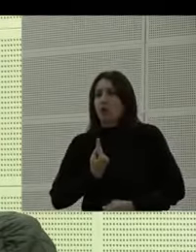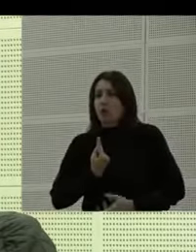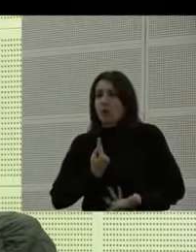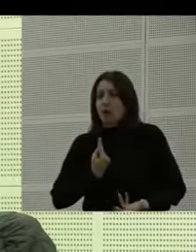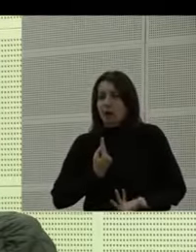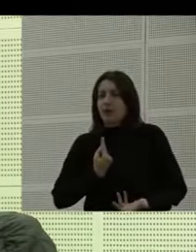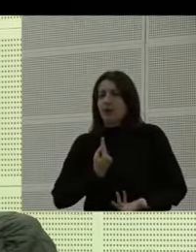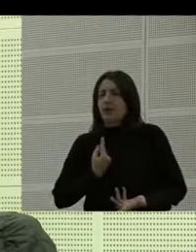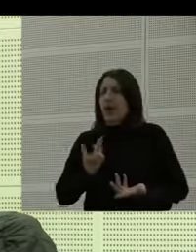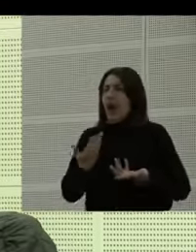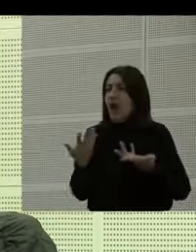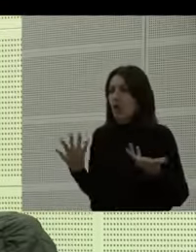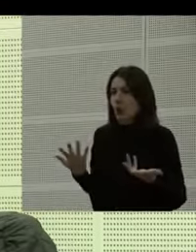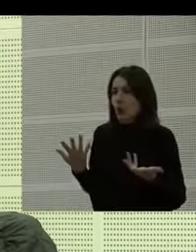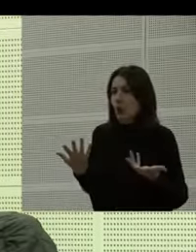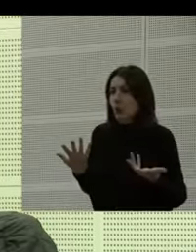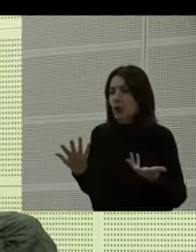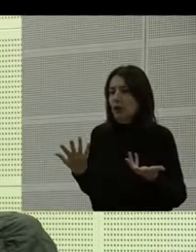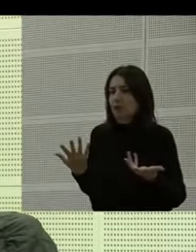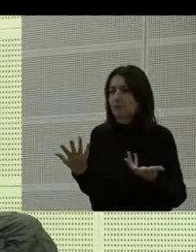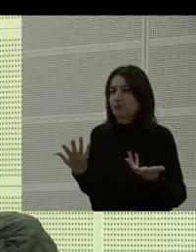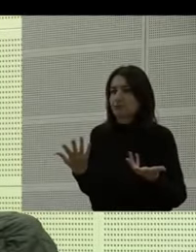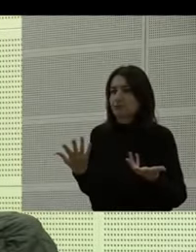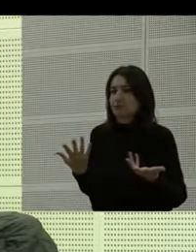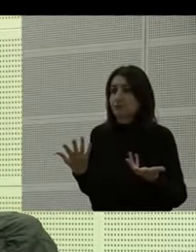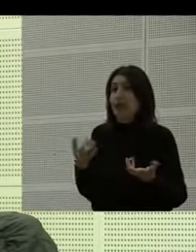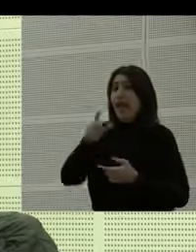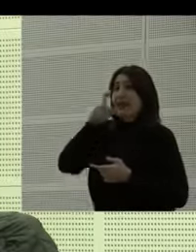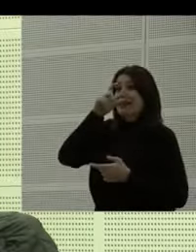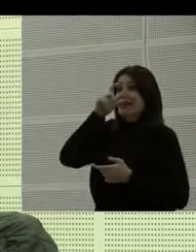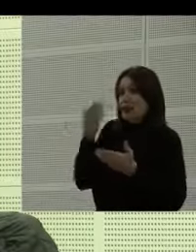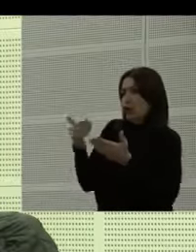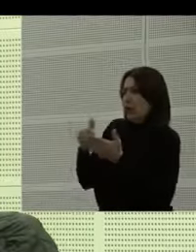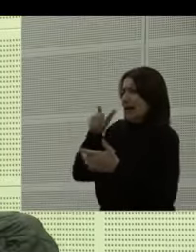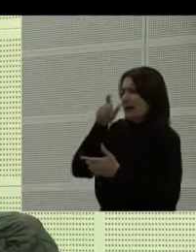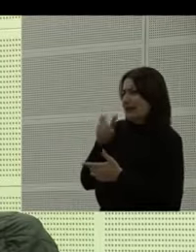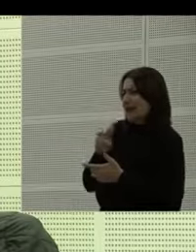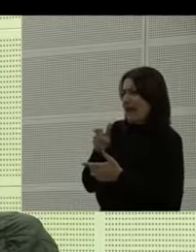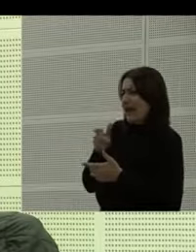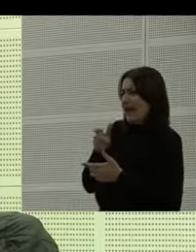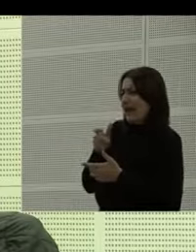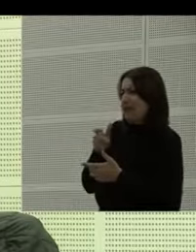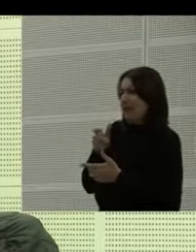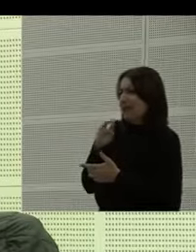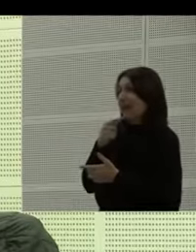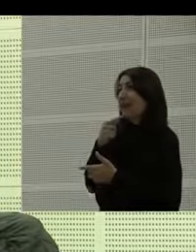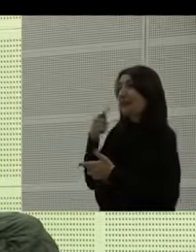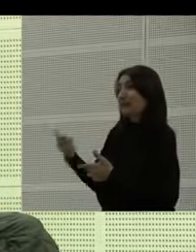E allora la strega del mare le dice: ti do un coltello,